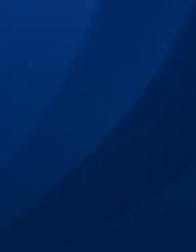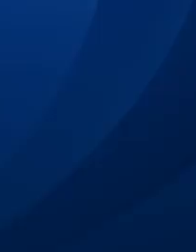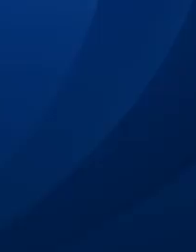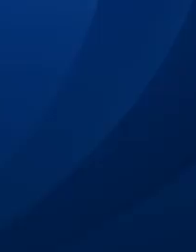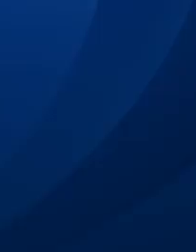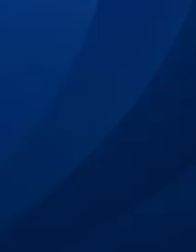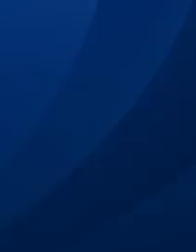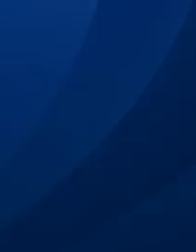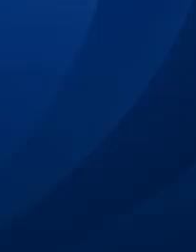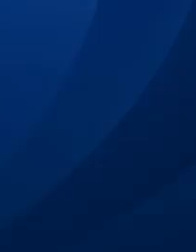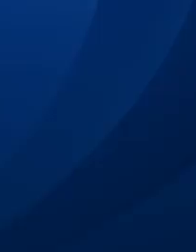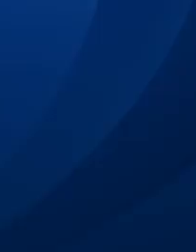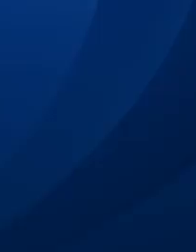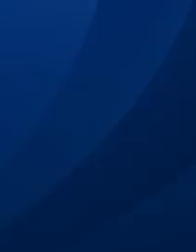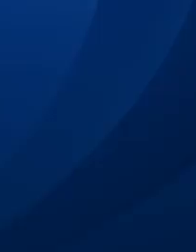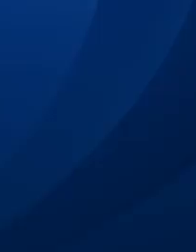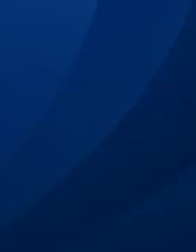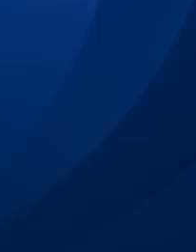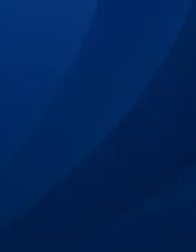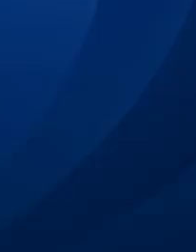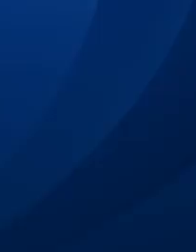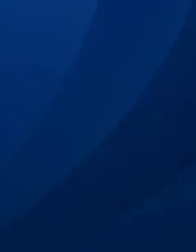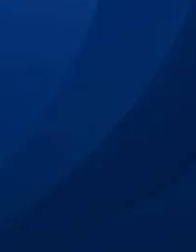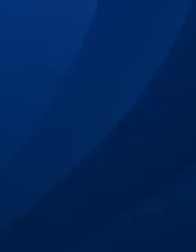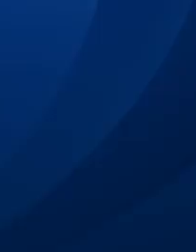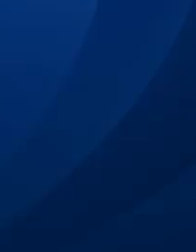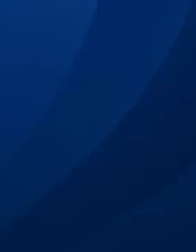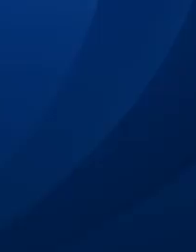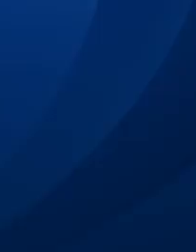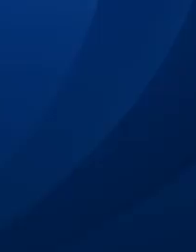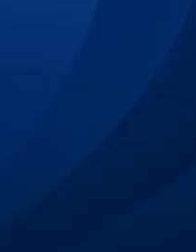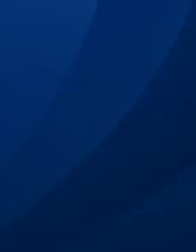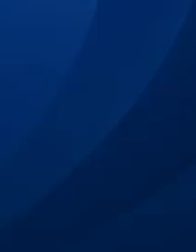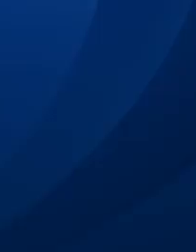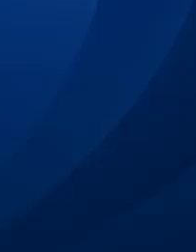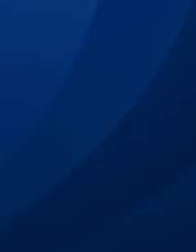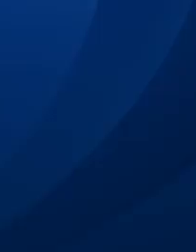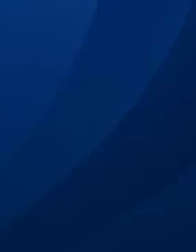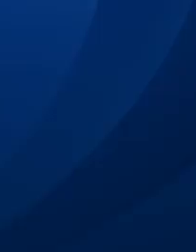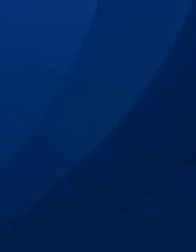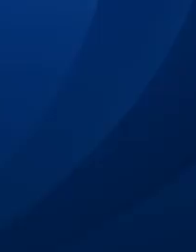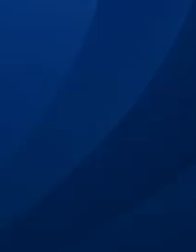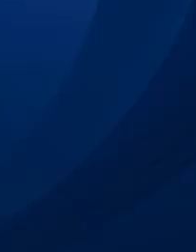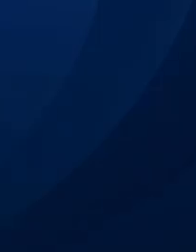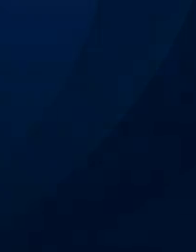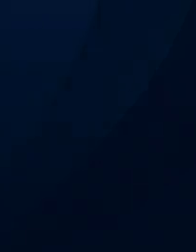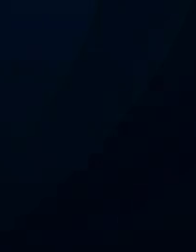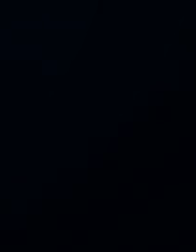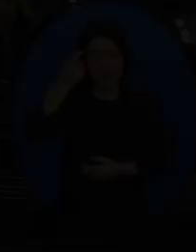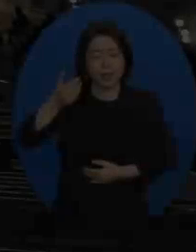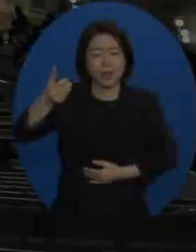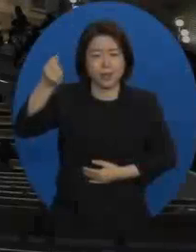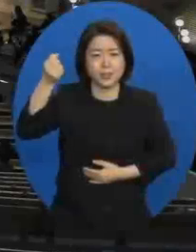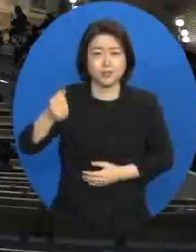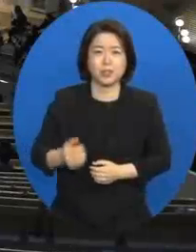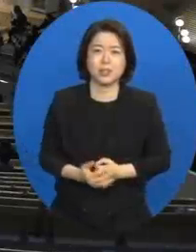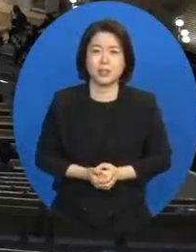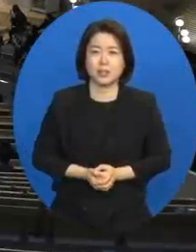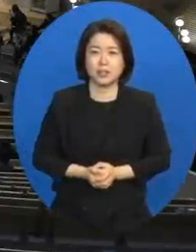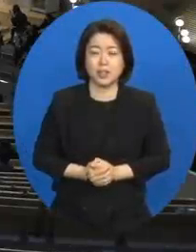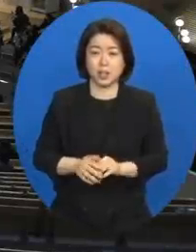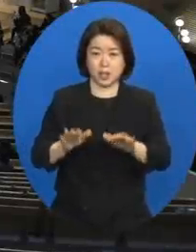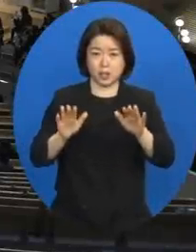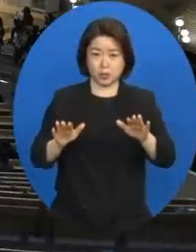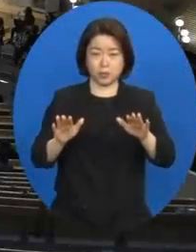보았습니다. 그래서 나는 이분이 하나님의 아들이라고 증언하였습니다.